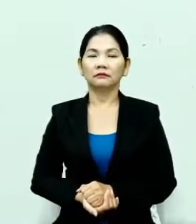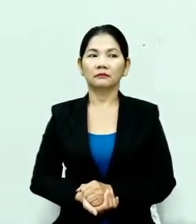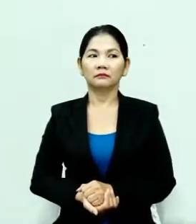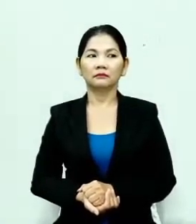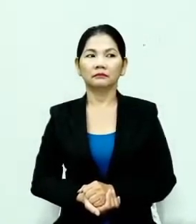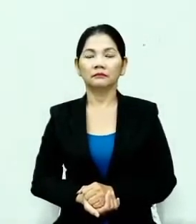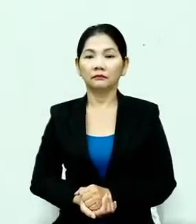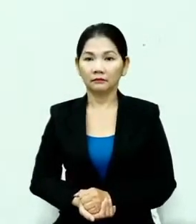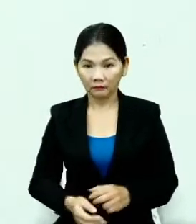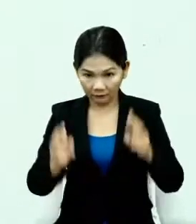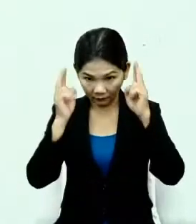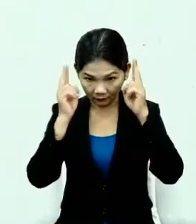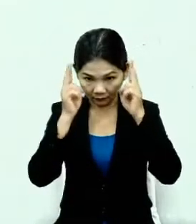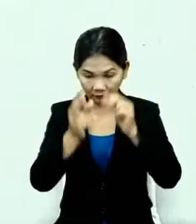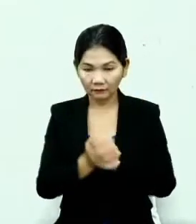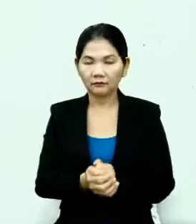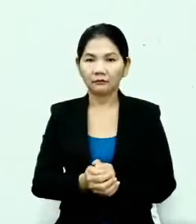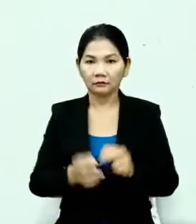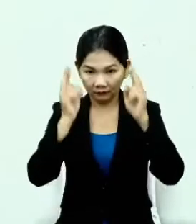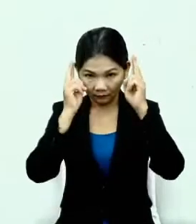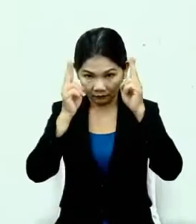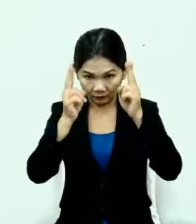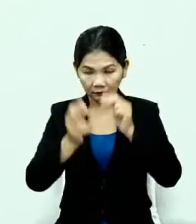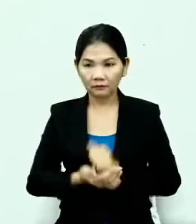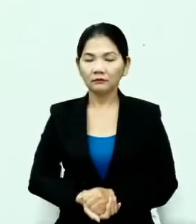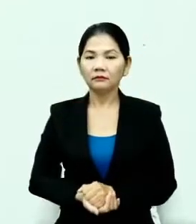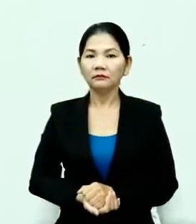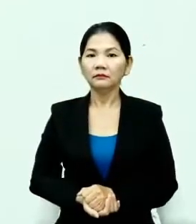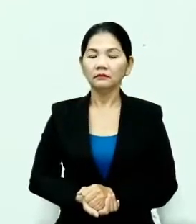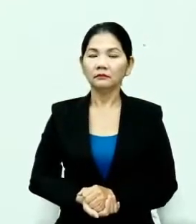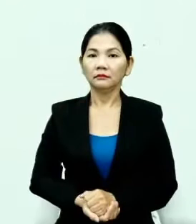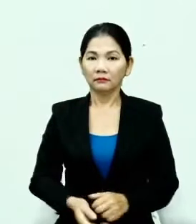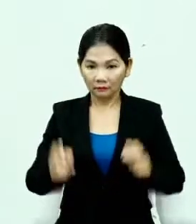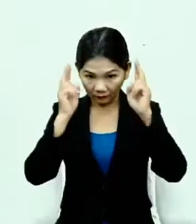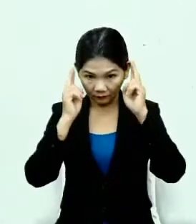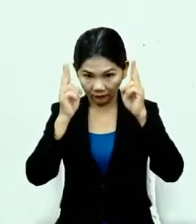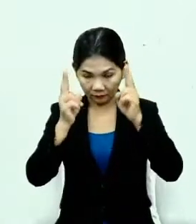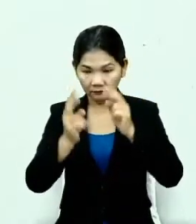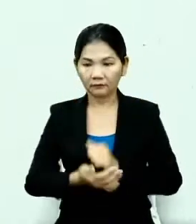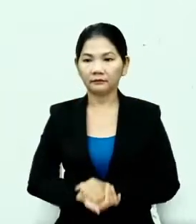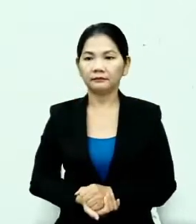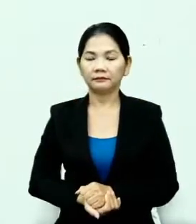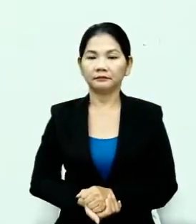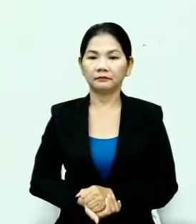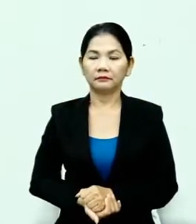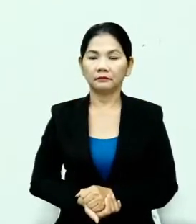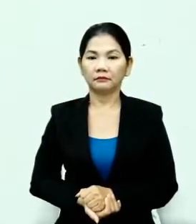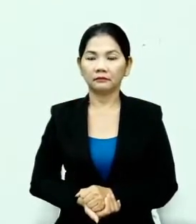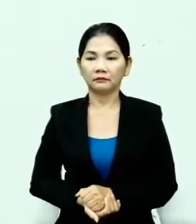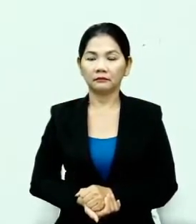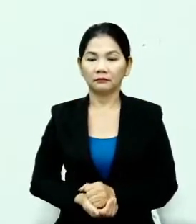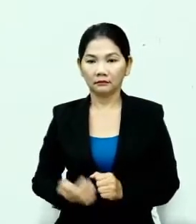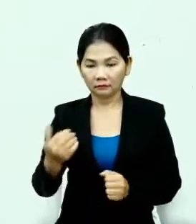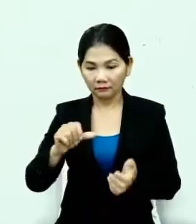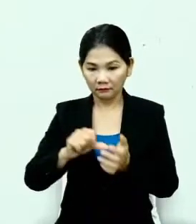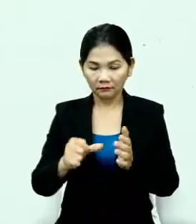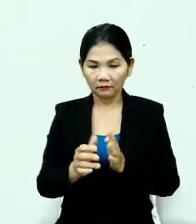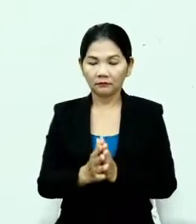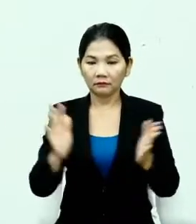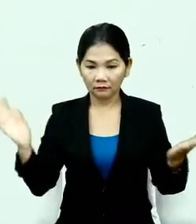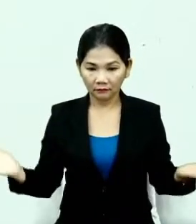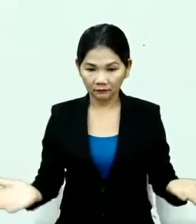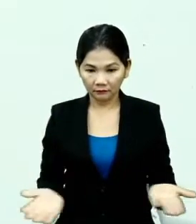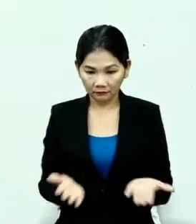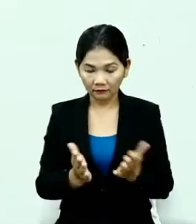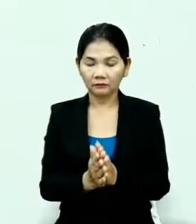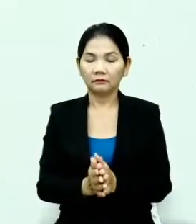Chà, ọp rôm. Con ăn mới, ọp rôm. Mà đoàn tiết, ọp rôm. Chà, ọp rộng nít con mình hãy thật này nó ấm bảo